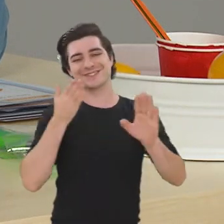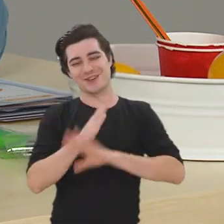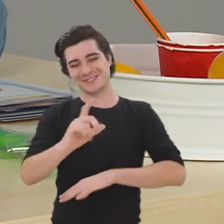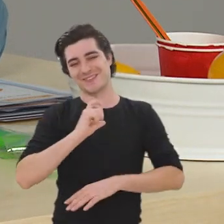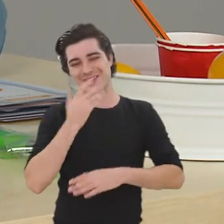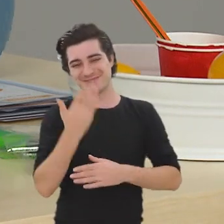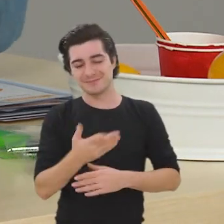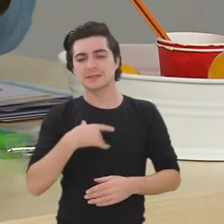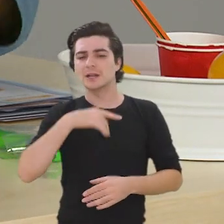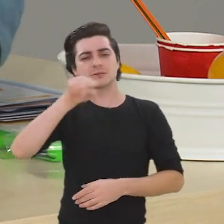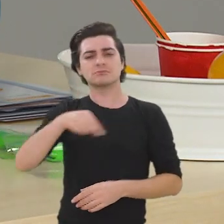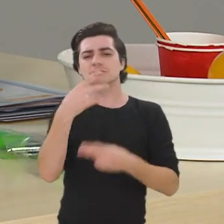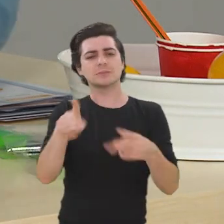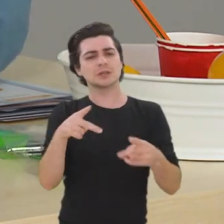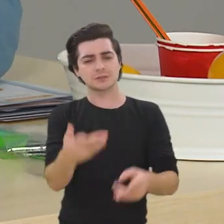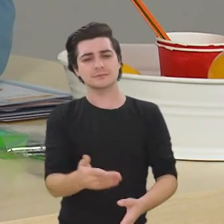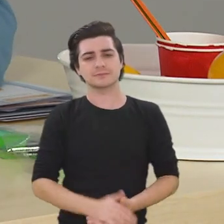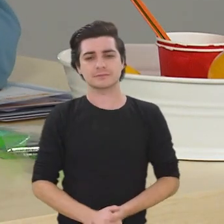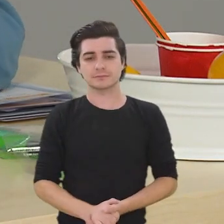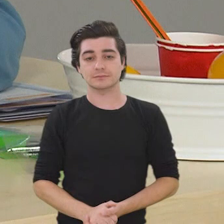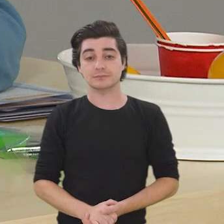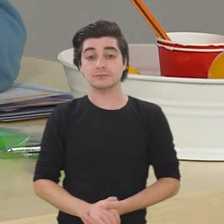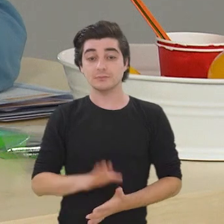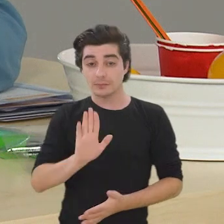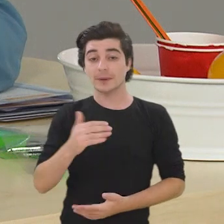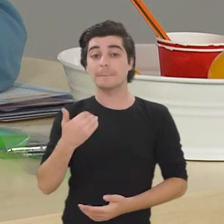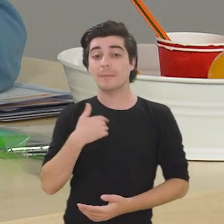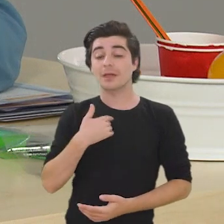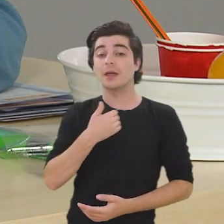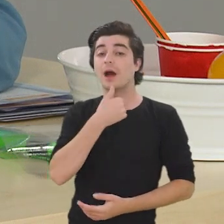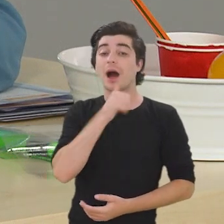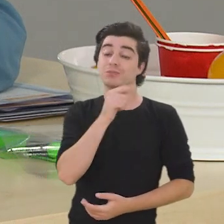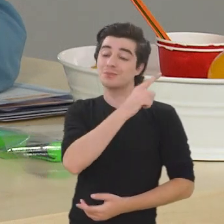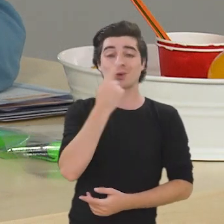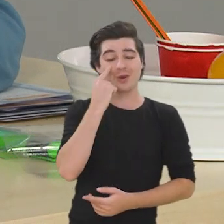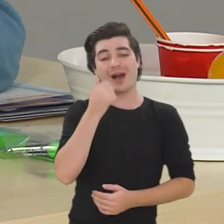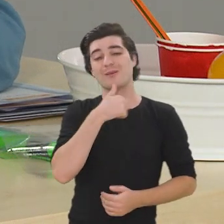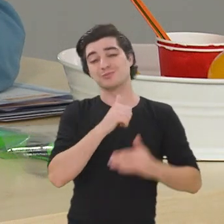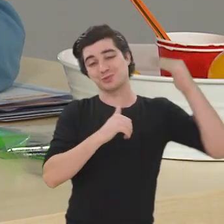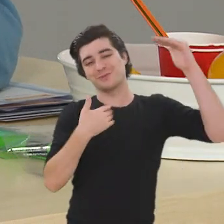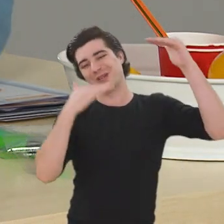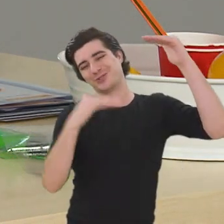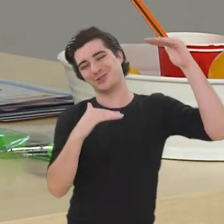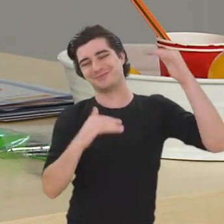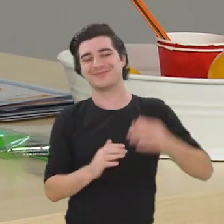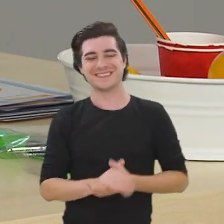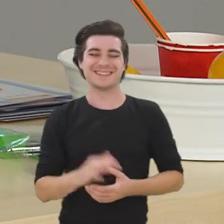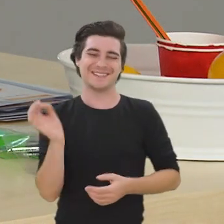Doğru cevap. İşaretlemeni yapabilirsin hemen. Ben de abimden küçüğüm. Evet.